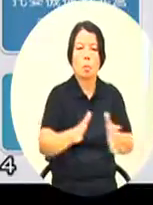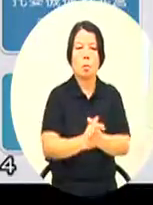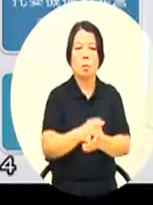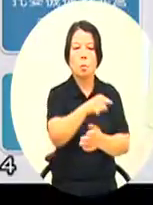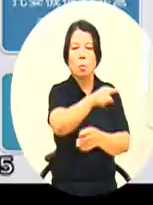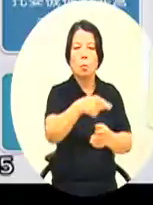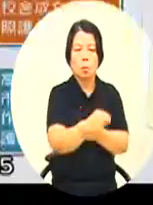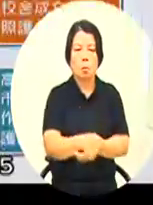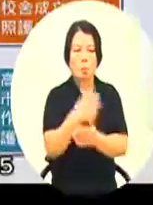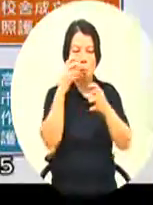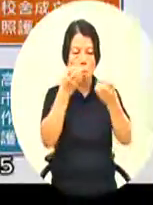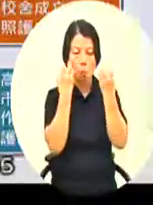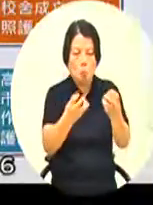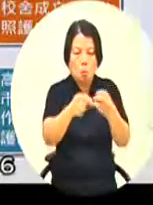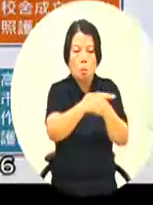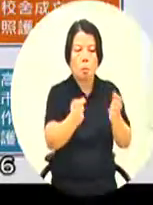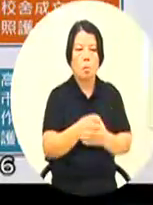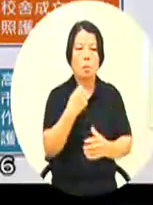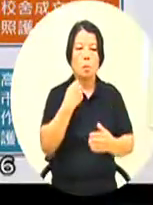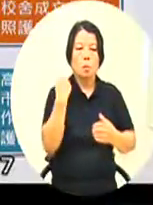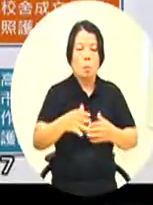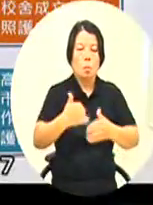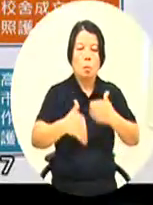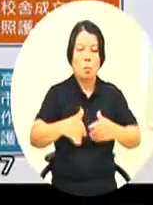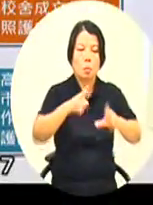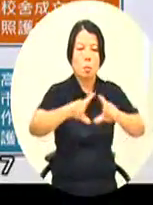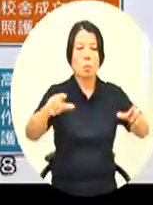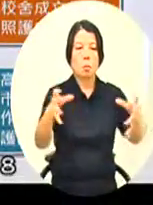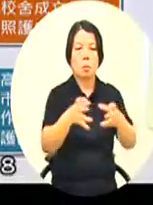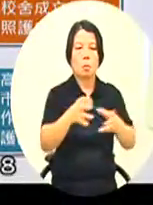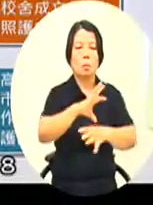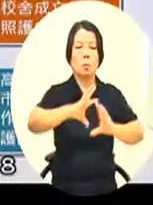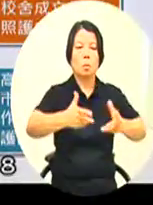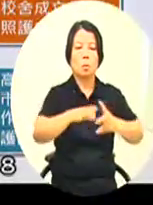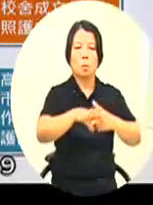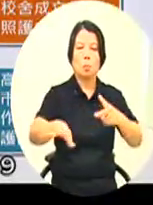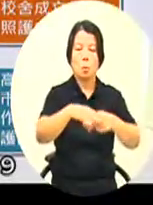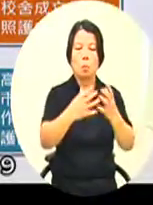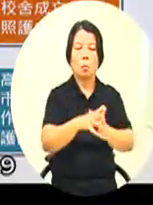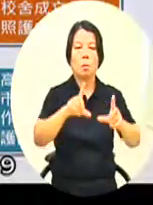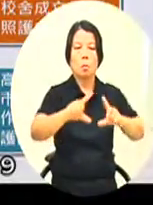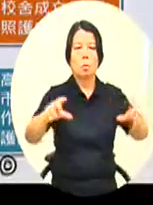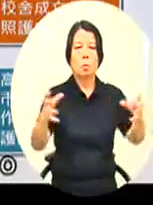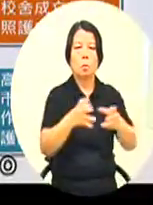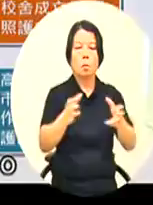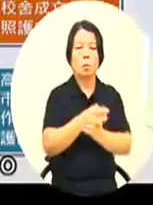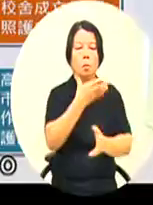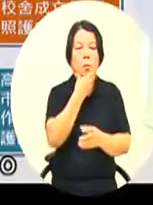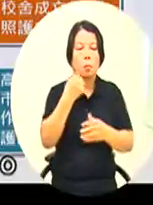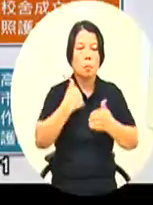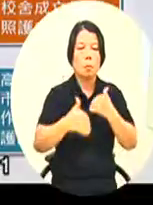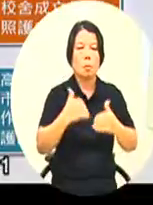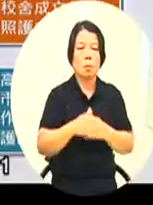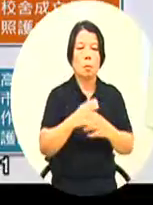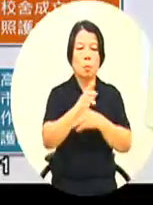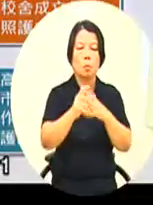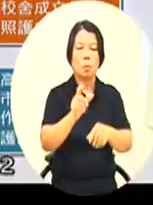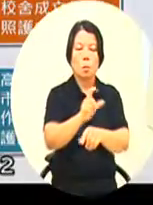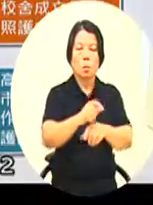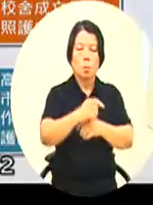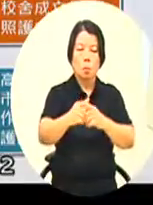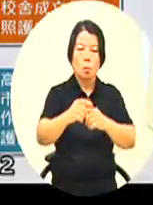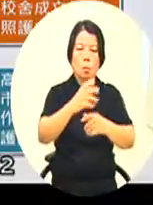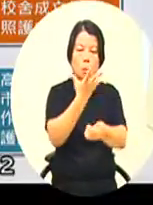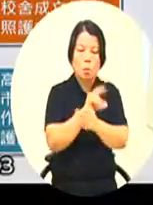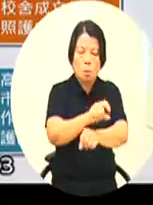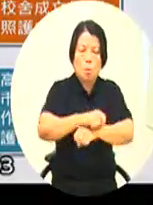大家瞩目的就是新兴区大同国小成立了一个大同福乐学园，这可以作为一个学校第一个老